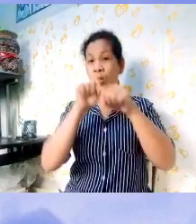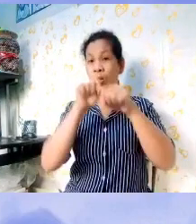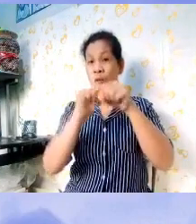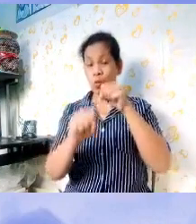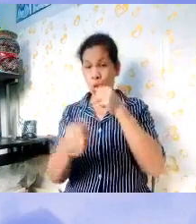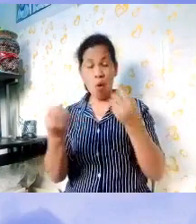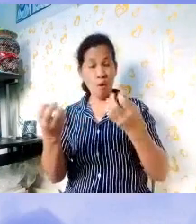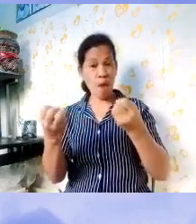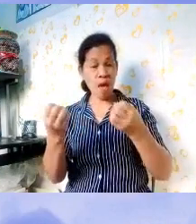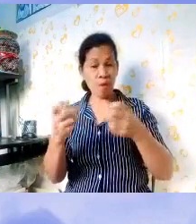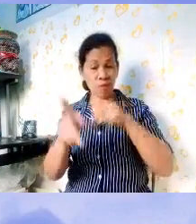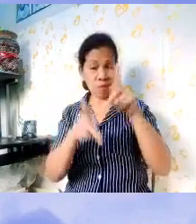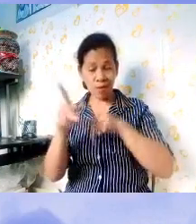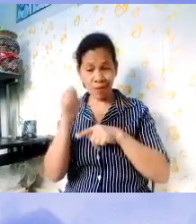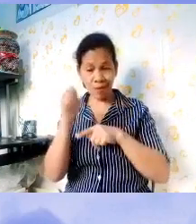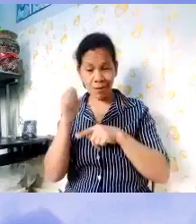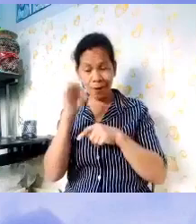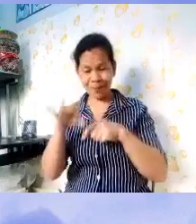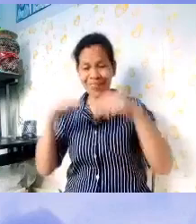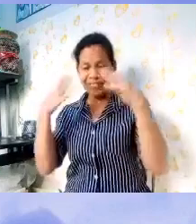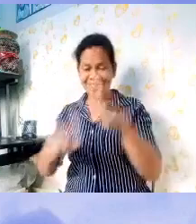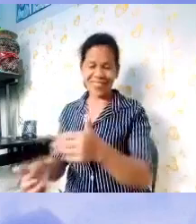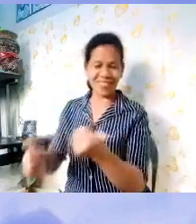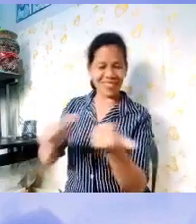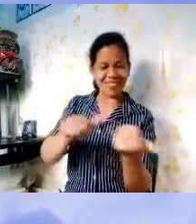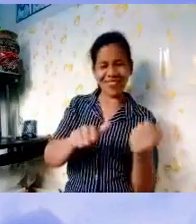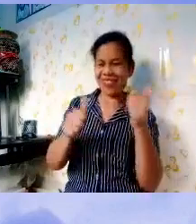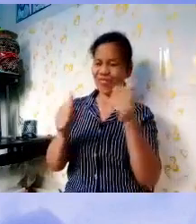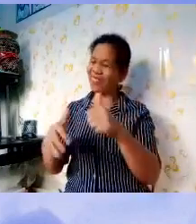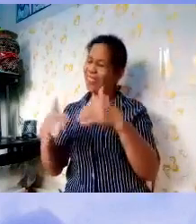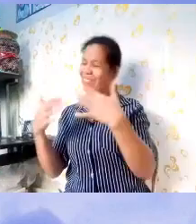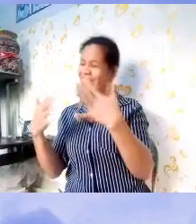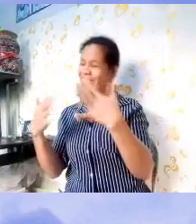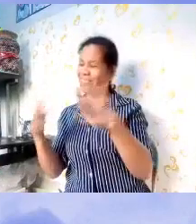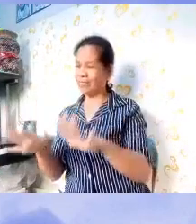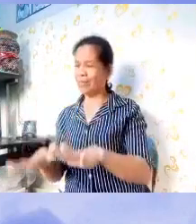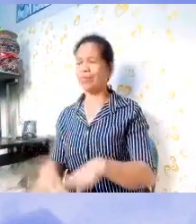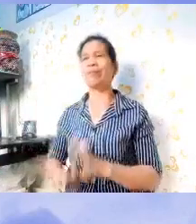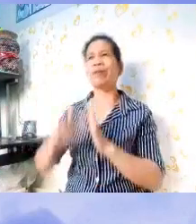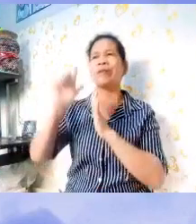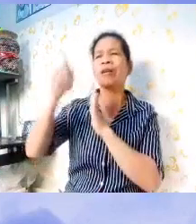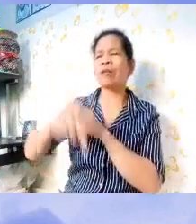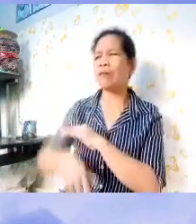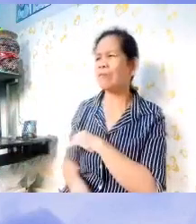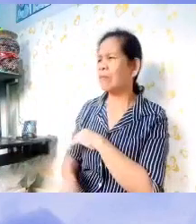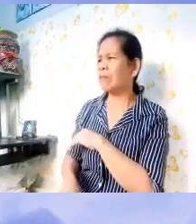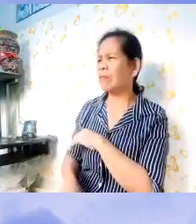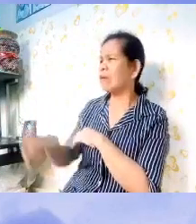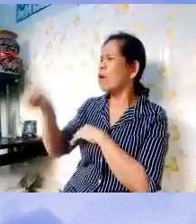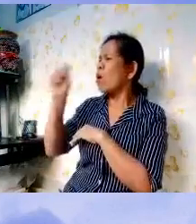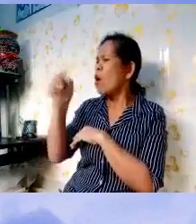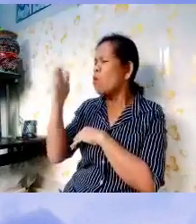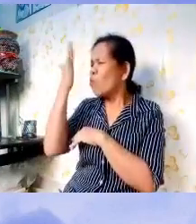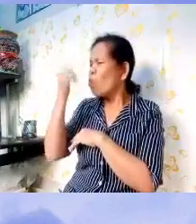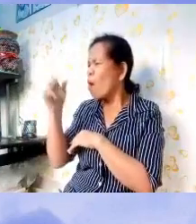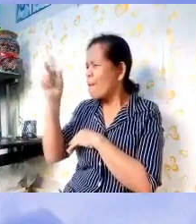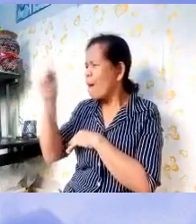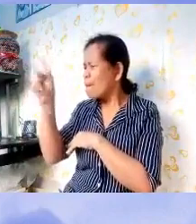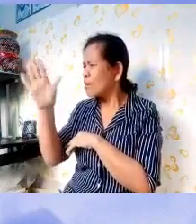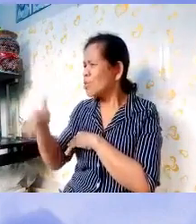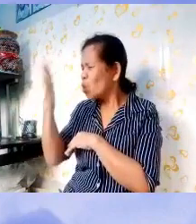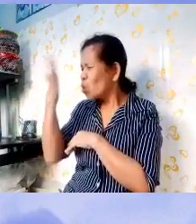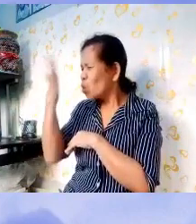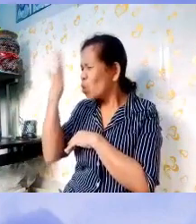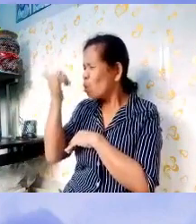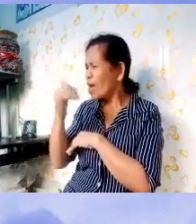Yesus, okay na ang buhay, ano? Pero bakit parang sunod-sunod ang pagsubok?